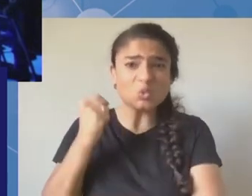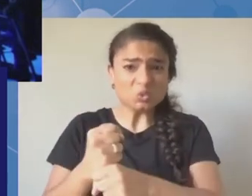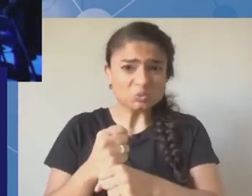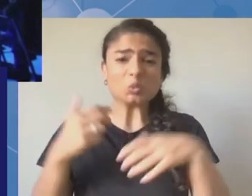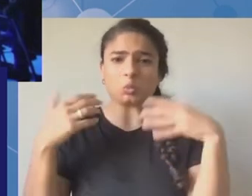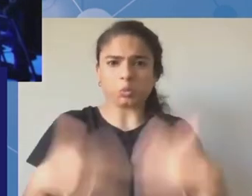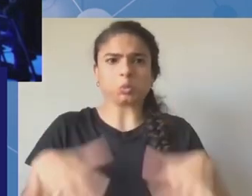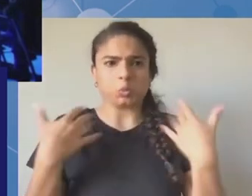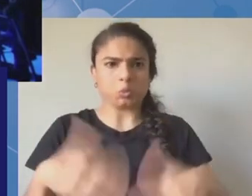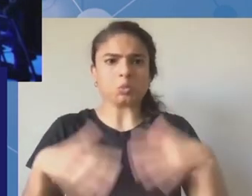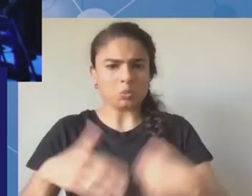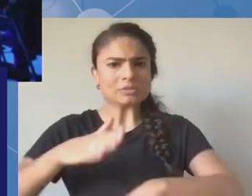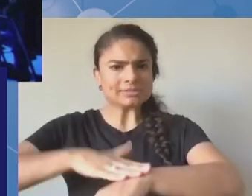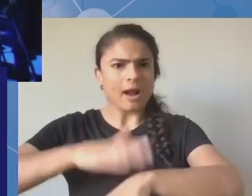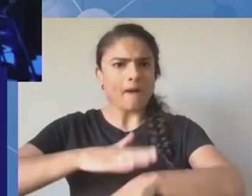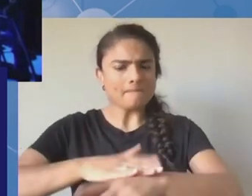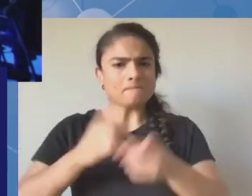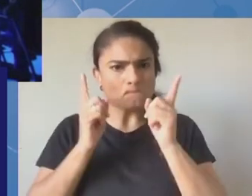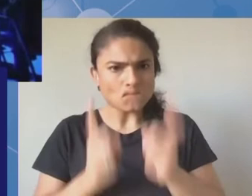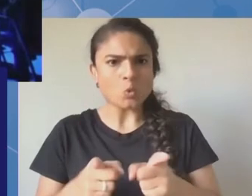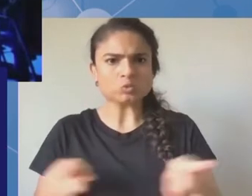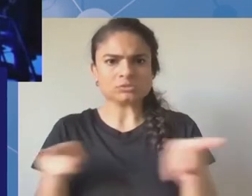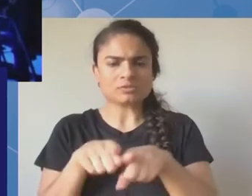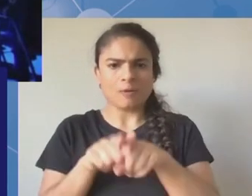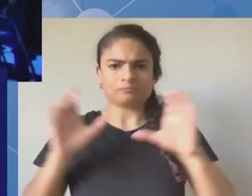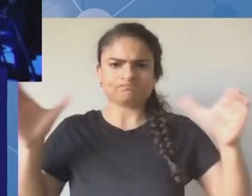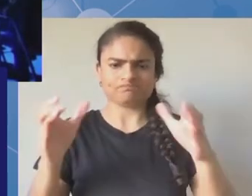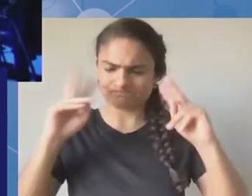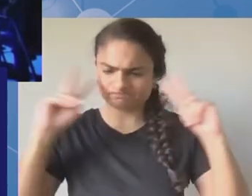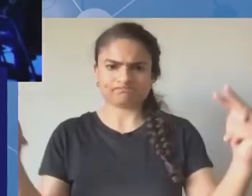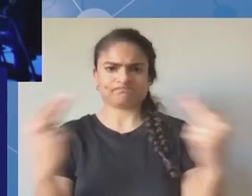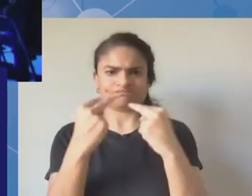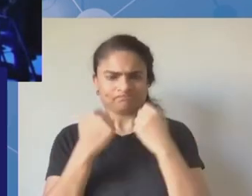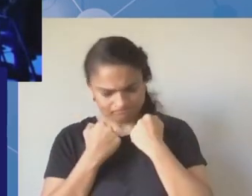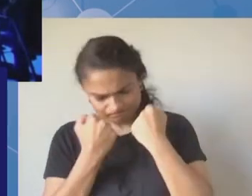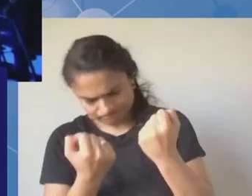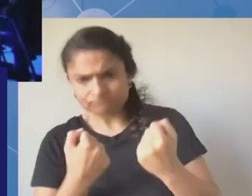سنتين عندما نقوم بمثل هذه النقاشات عن بعد أيضا